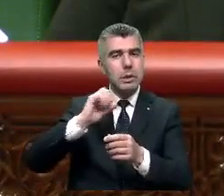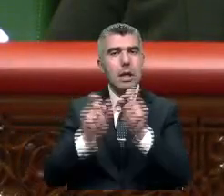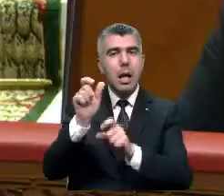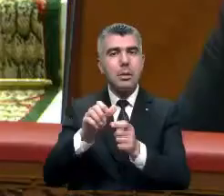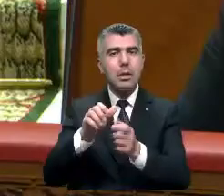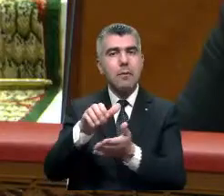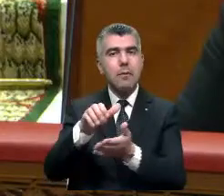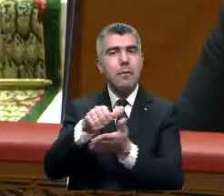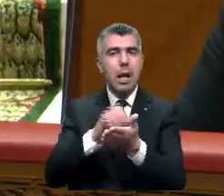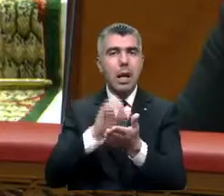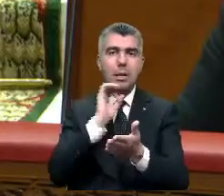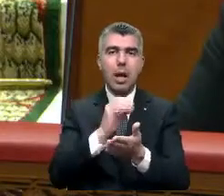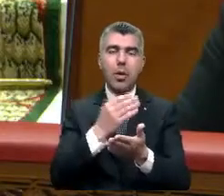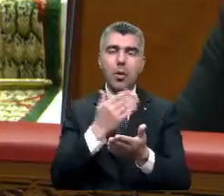للعمال الزراعيين والفلاحين وشكرا